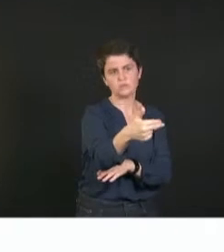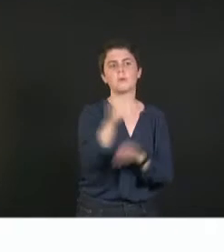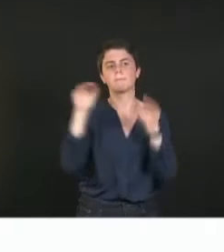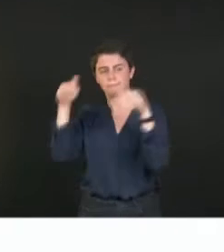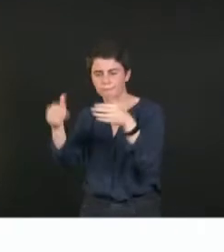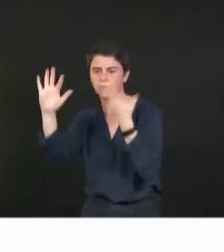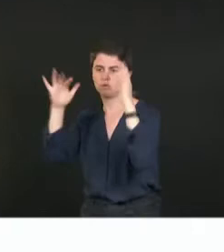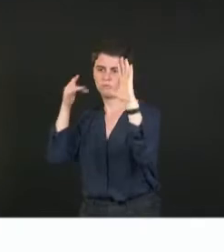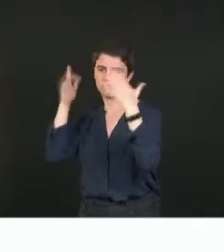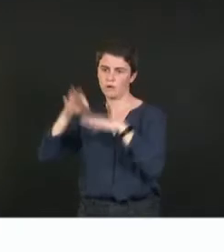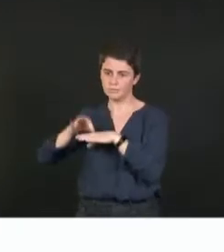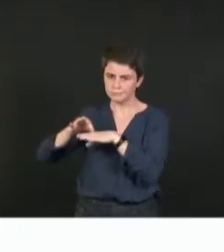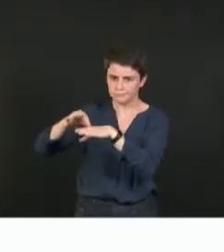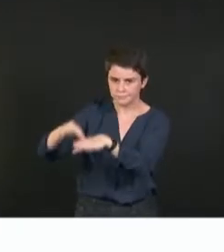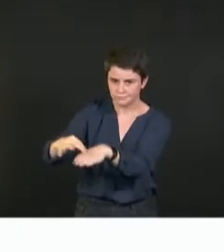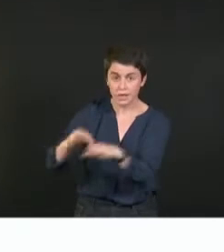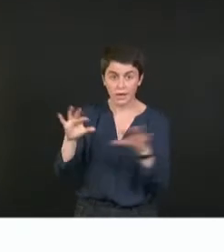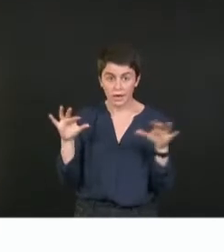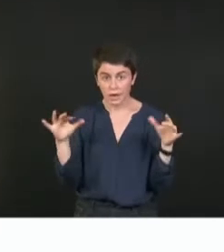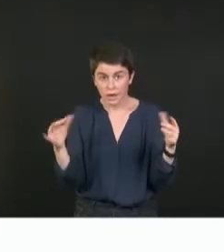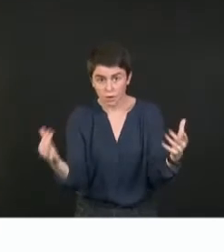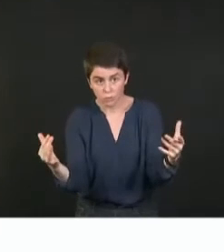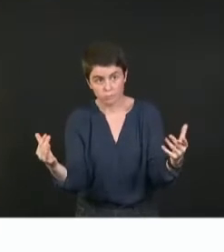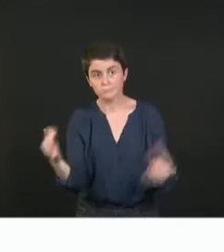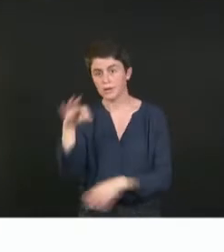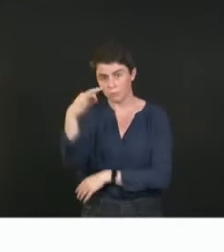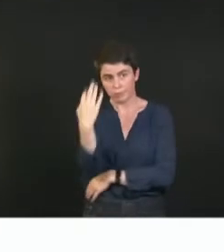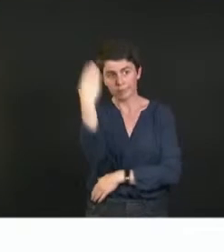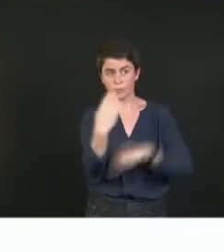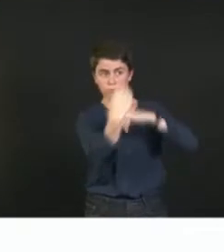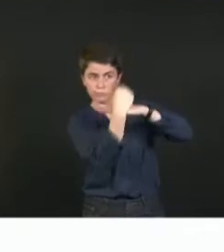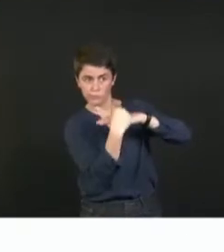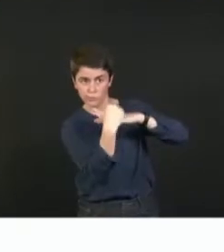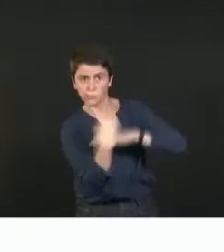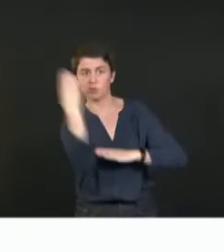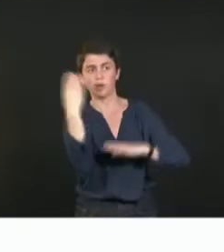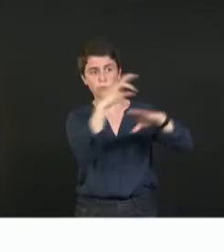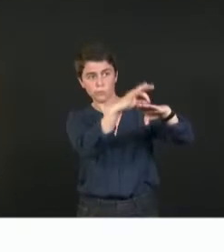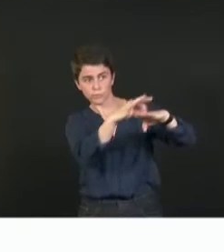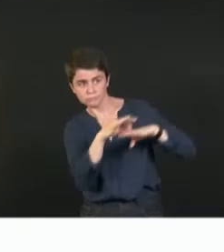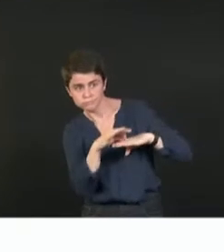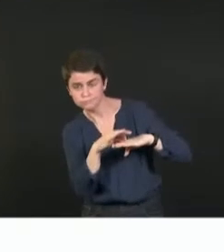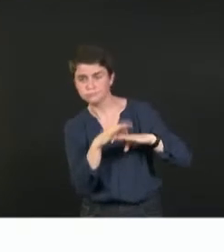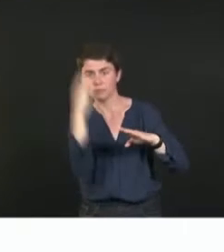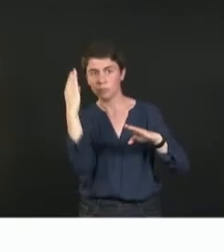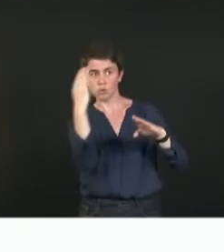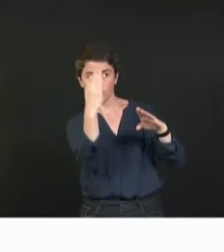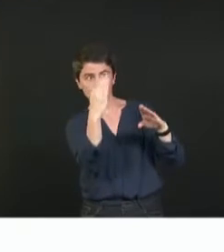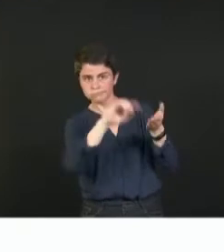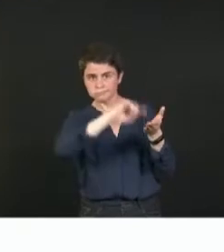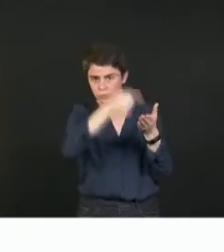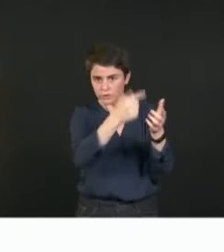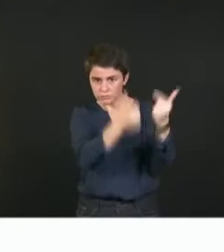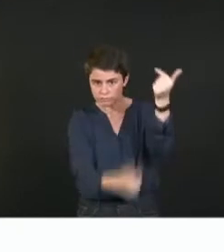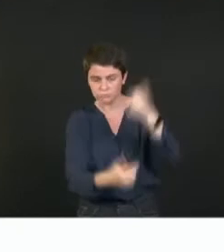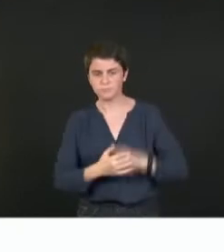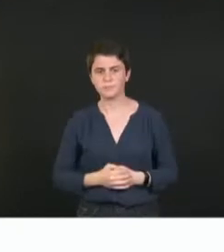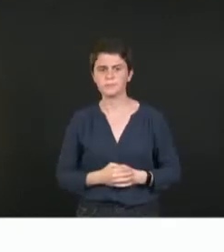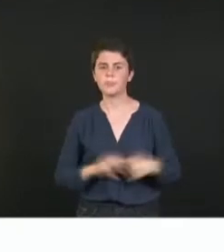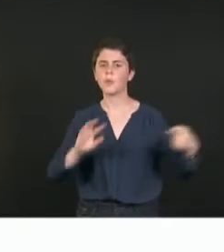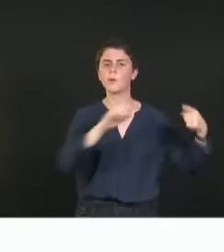faire, il faut être un petit peu aiguillé, outillé, comme vous le disiez. Et donc là, je voulais vous montrer deux